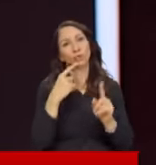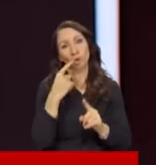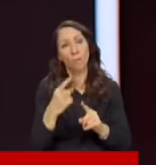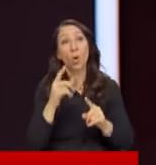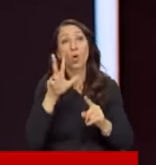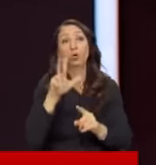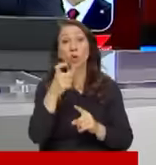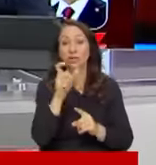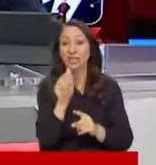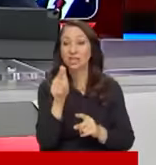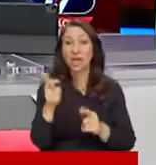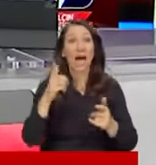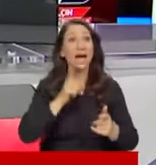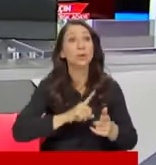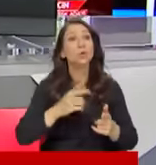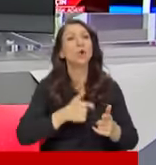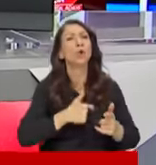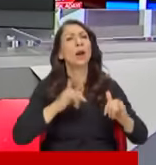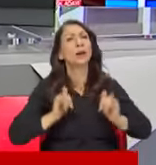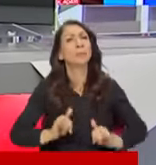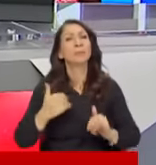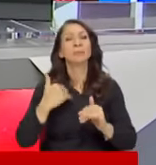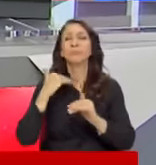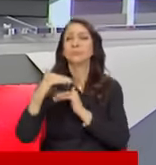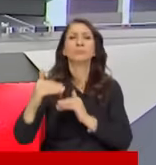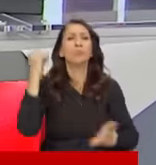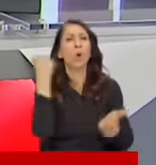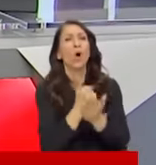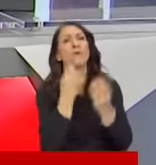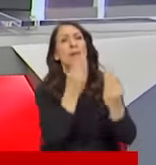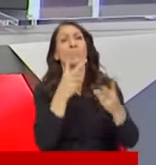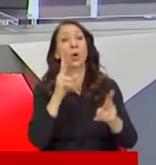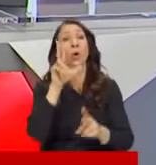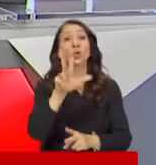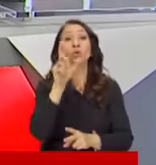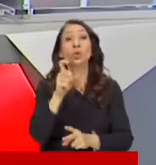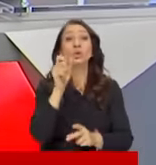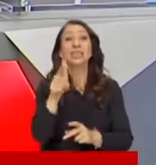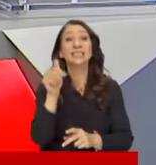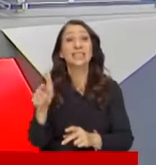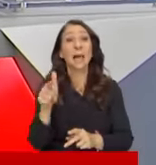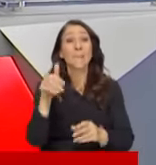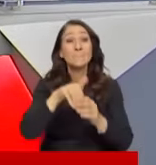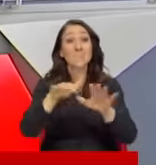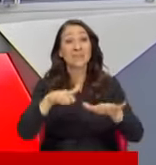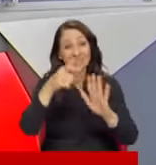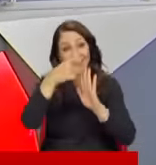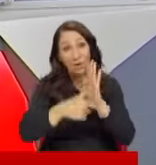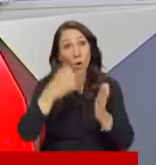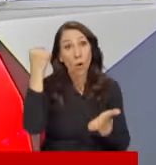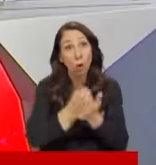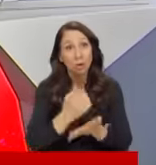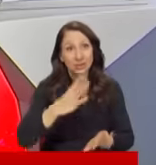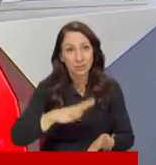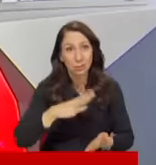39 adayımıza gönül rahatlığıyla benim vatandaşlarım oy verebilir 39 ilçede meclis listemize oy